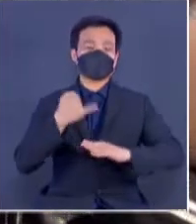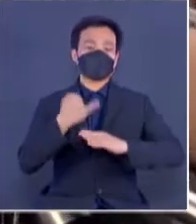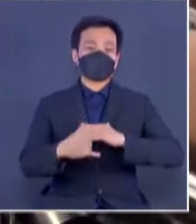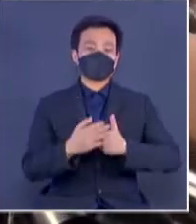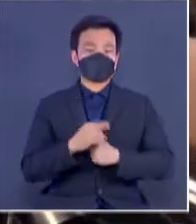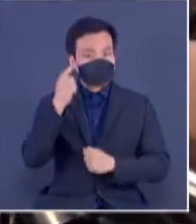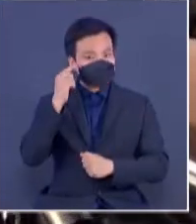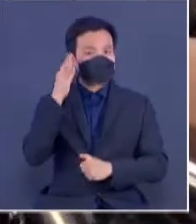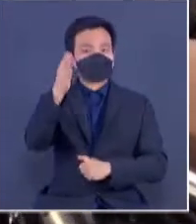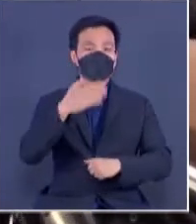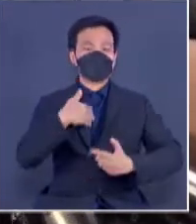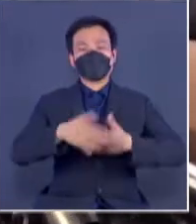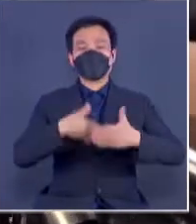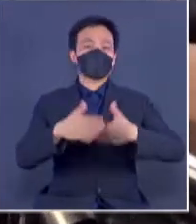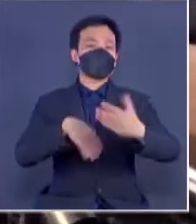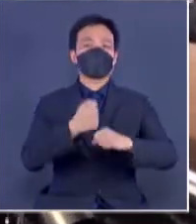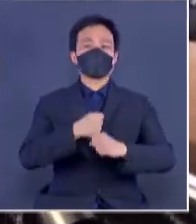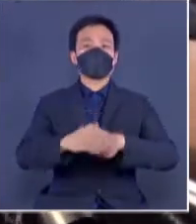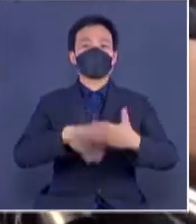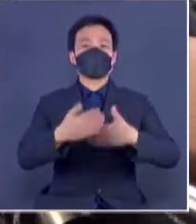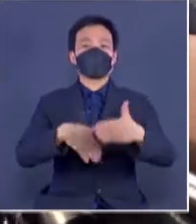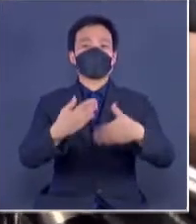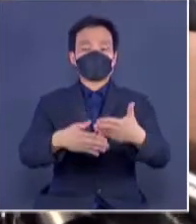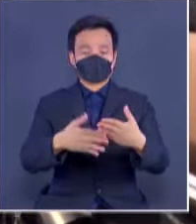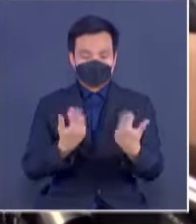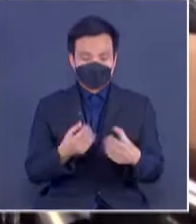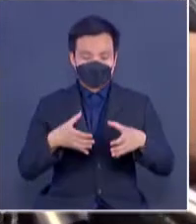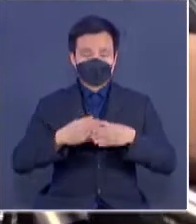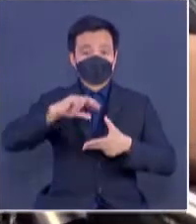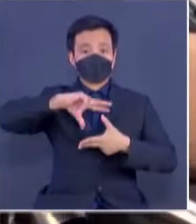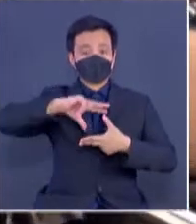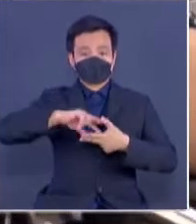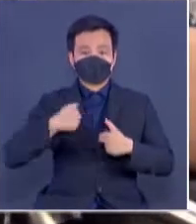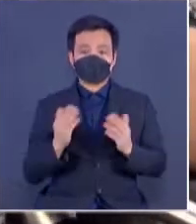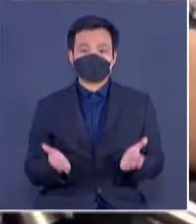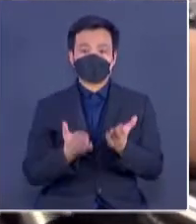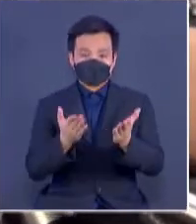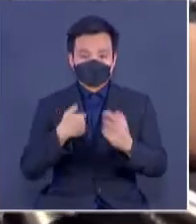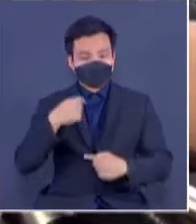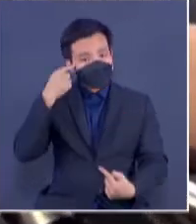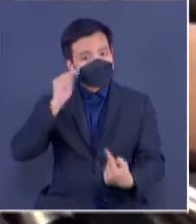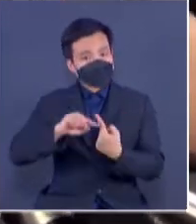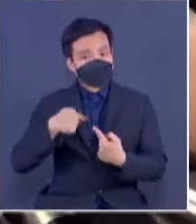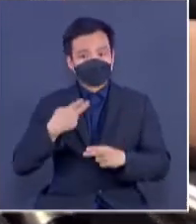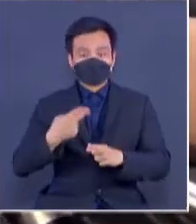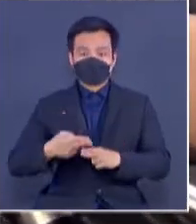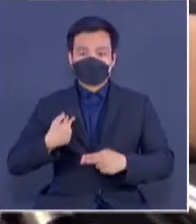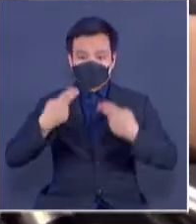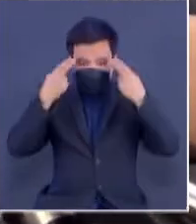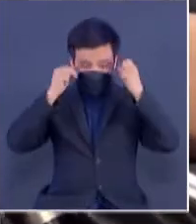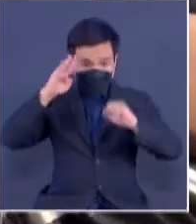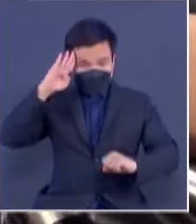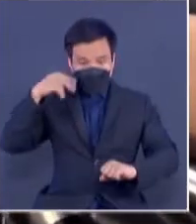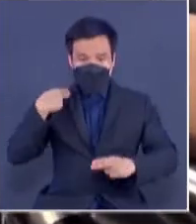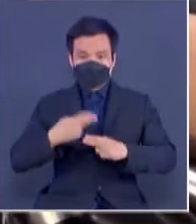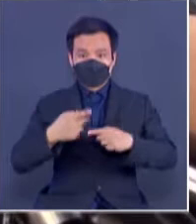ากนี้เดินหน้าทำงานอย่างเดียวทางนี้พรรคพลังประชารัฐจะมีการสนับสนุนชื่อพลเอกประยุทธ์จันทร์โอชาเป็นบัญชีราย